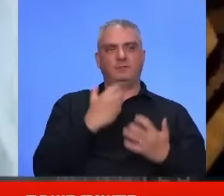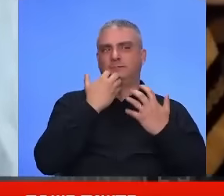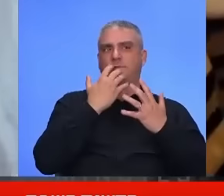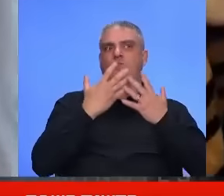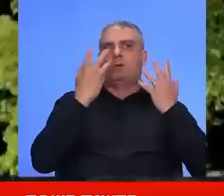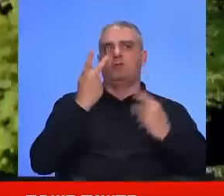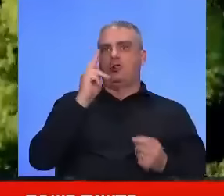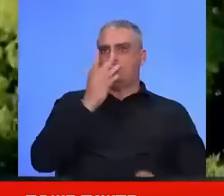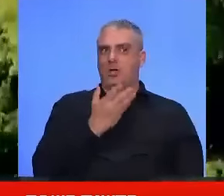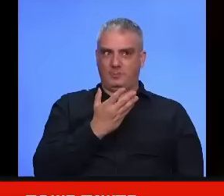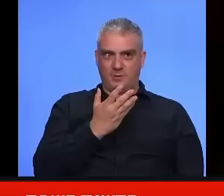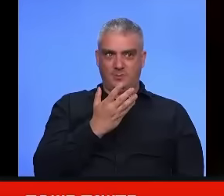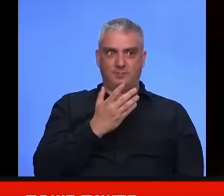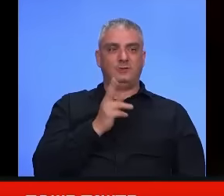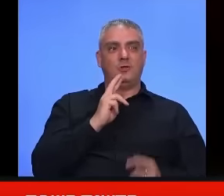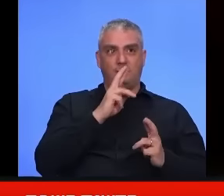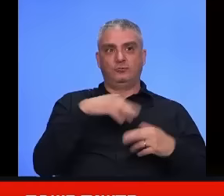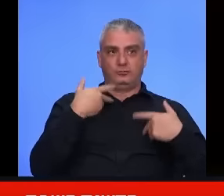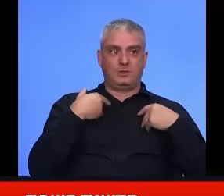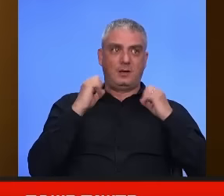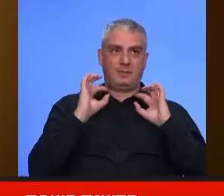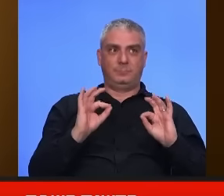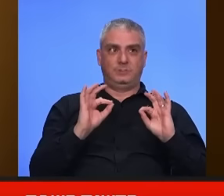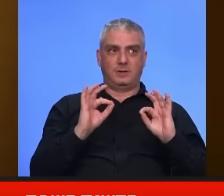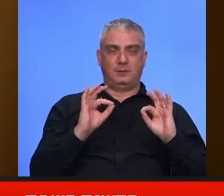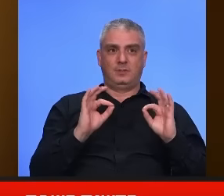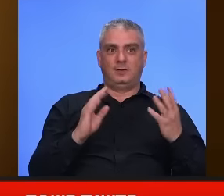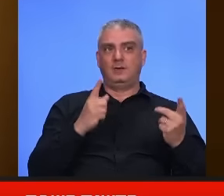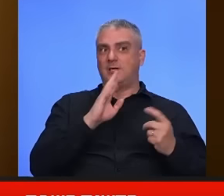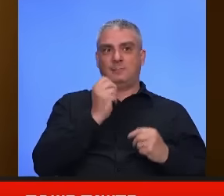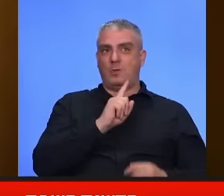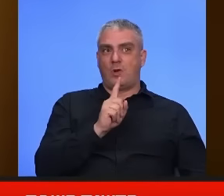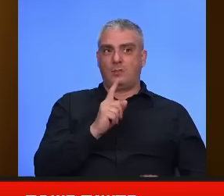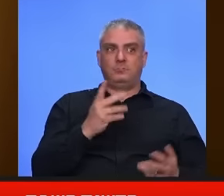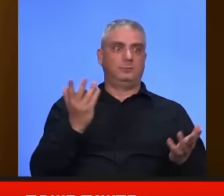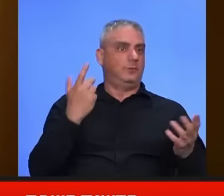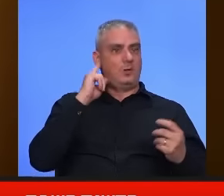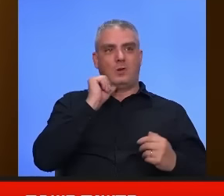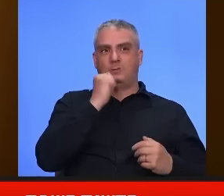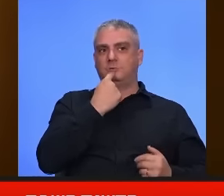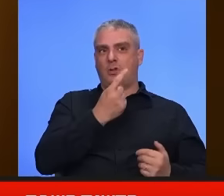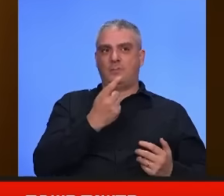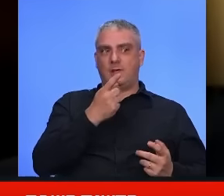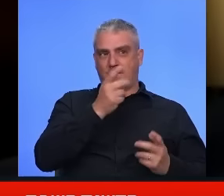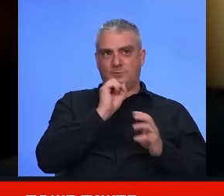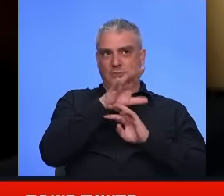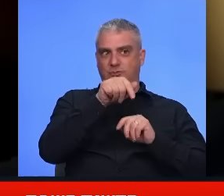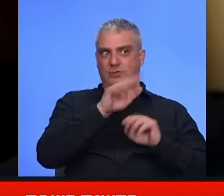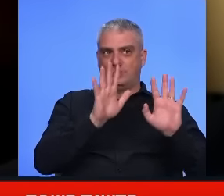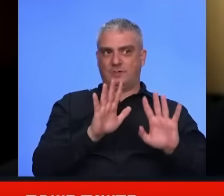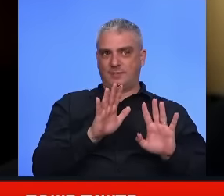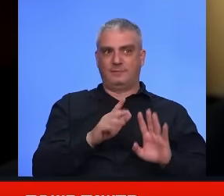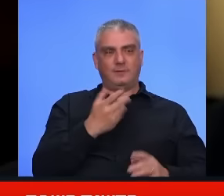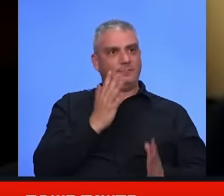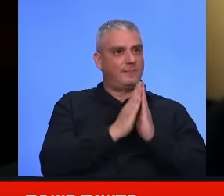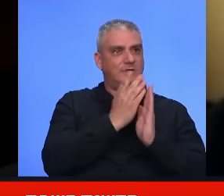הגדול יותר. He's hopefully will be okay. If he's not, no, I don't want to say that because you run with it. for